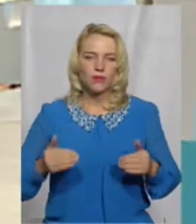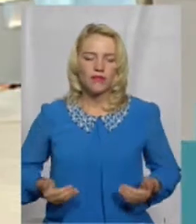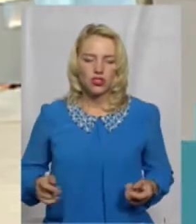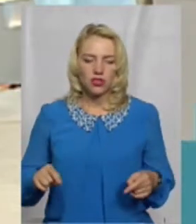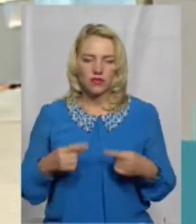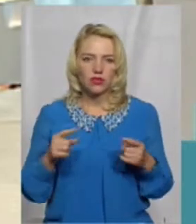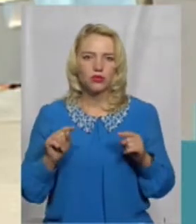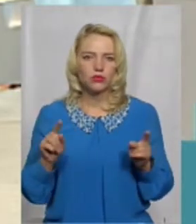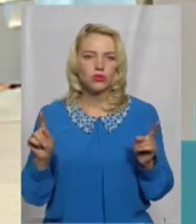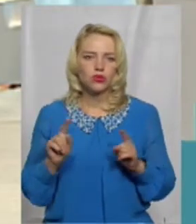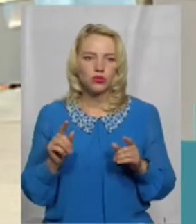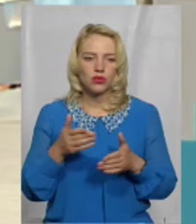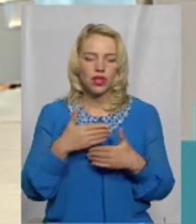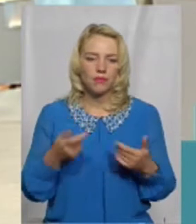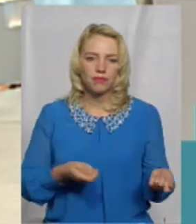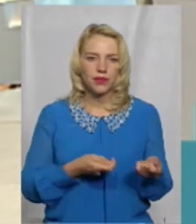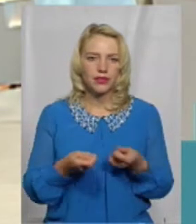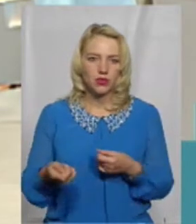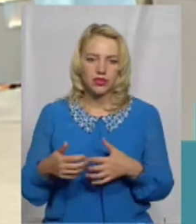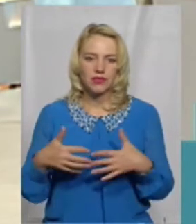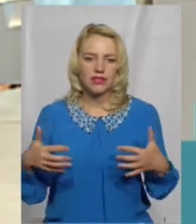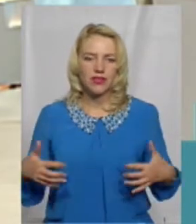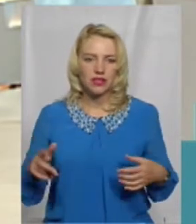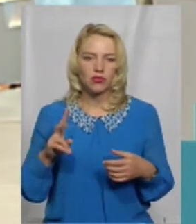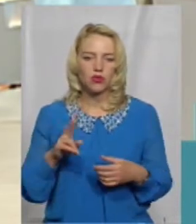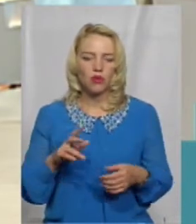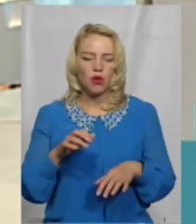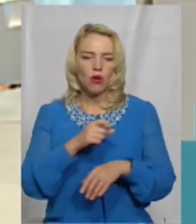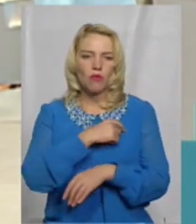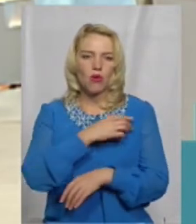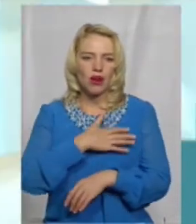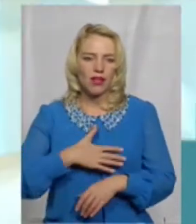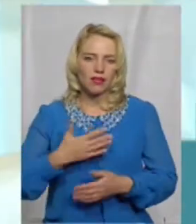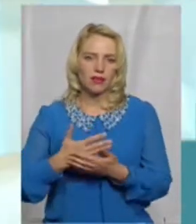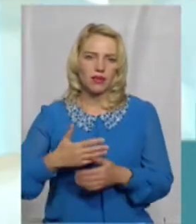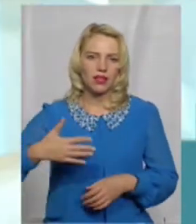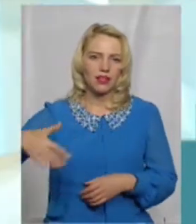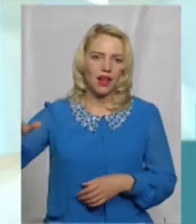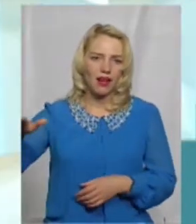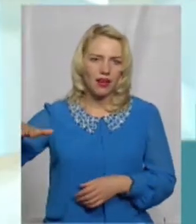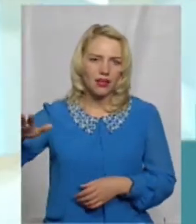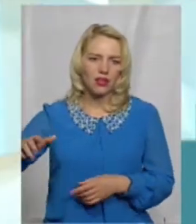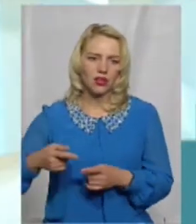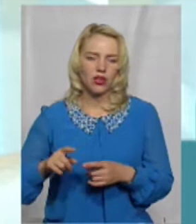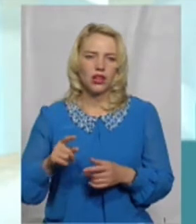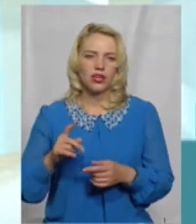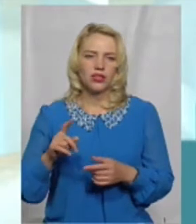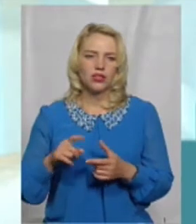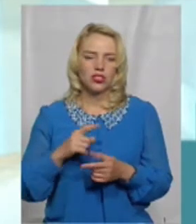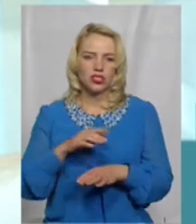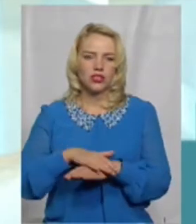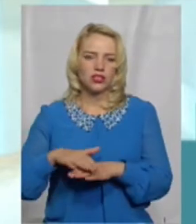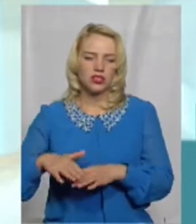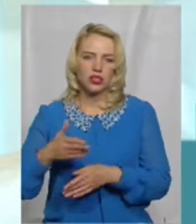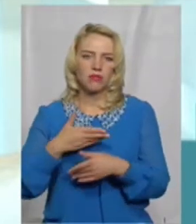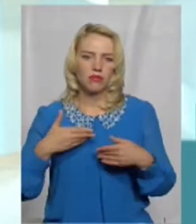що нам приносять звірі, які поранені, поранені крила, поранені ніжки.